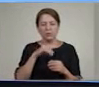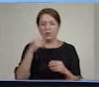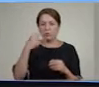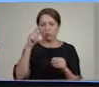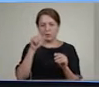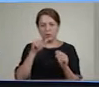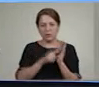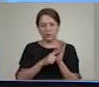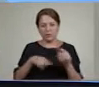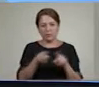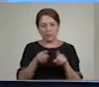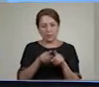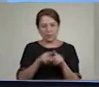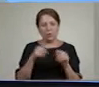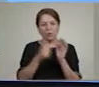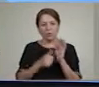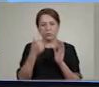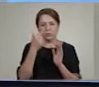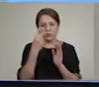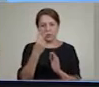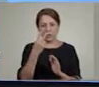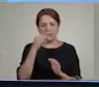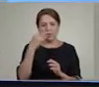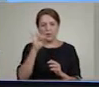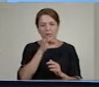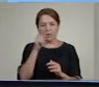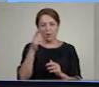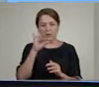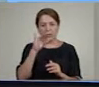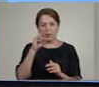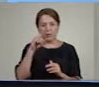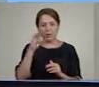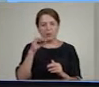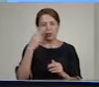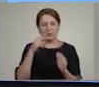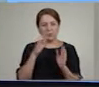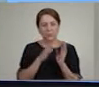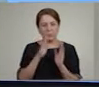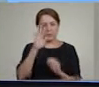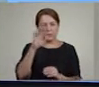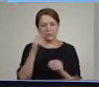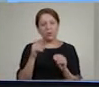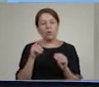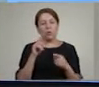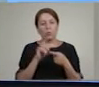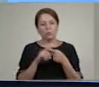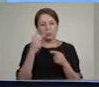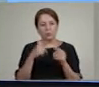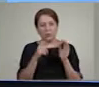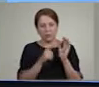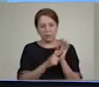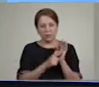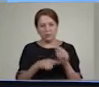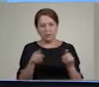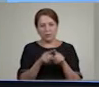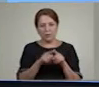qo'shiluvchi, 62 yig'indi. 25 qo'shuv 37 birgalikda bular ham